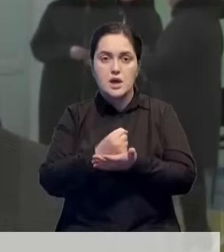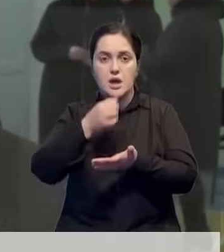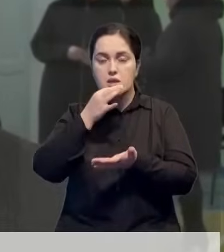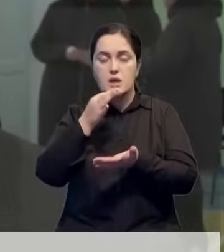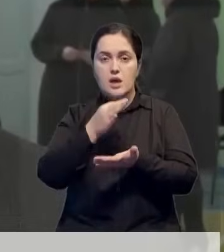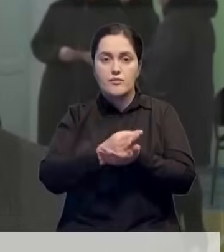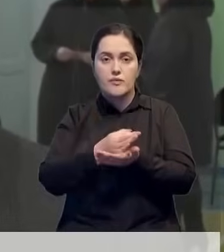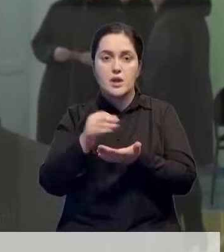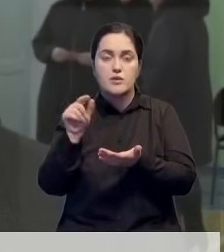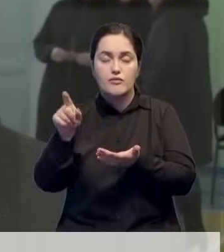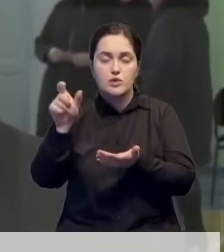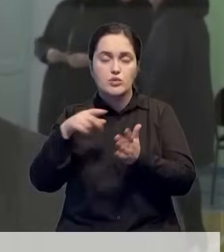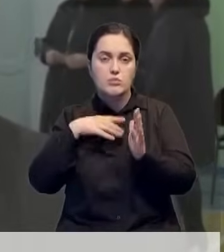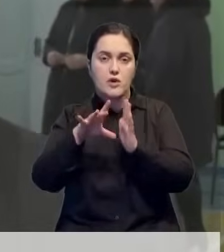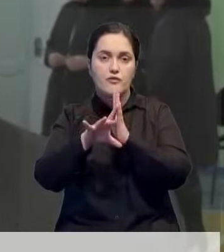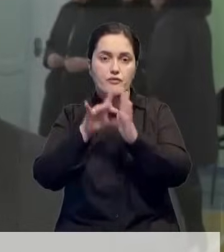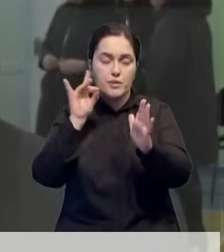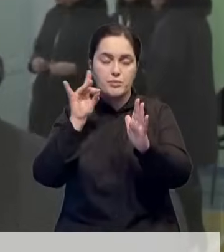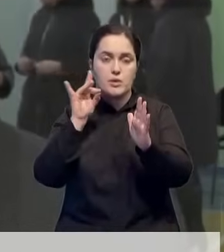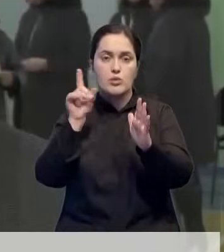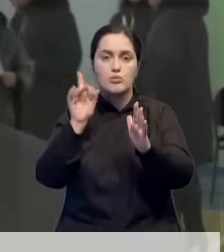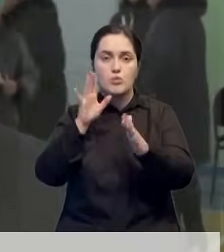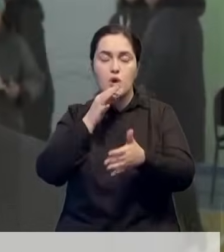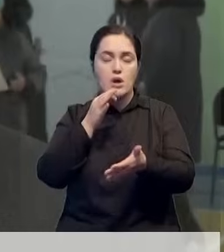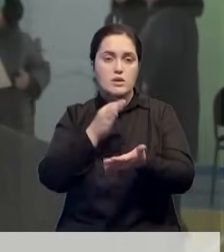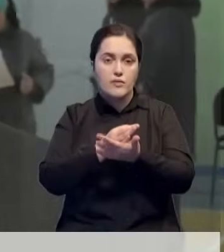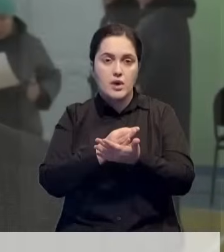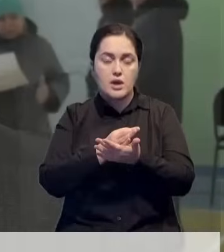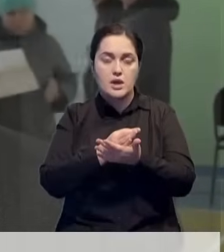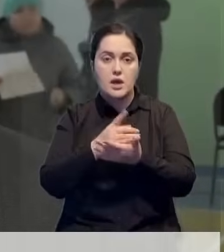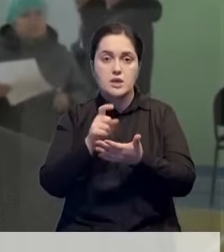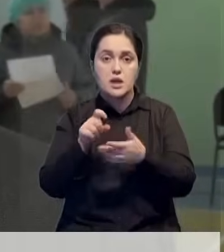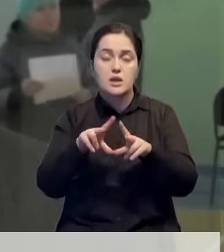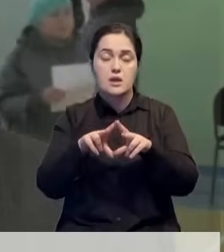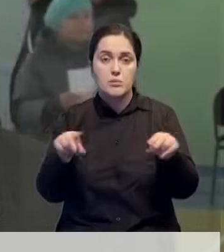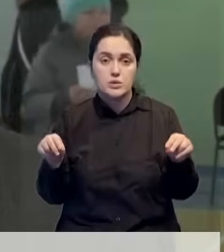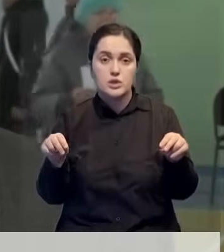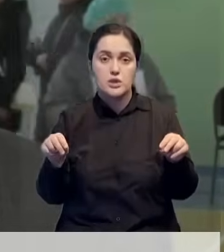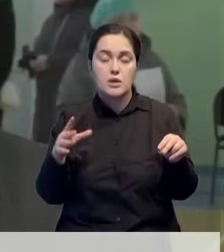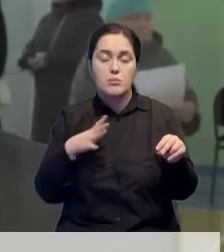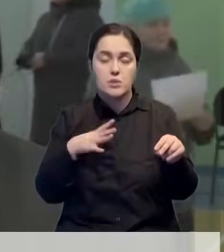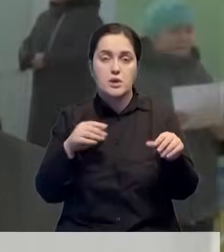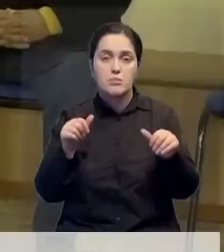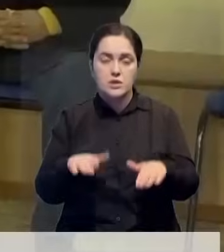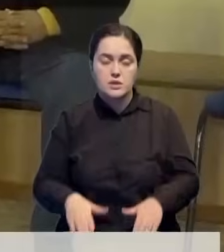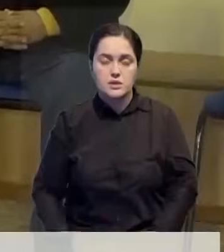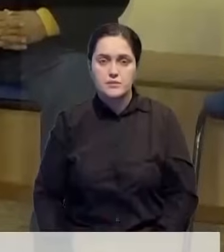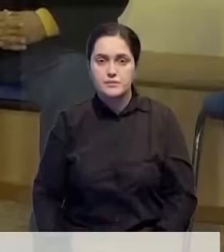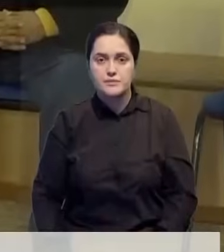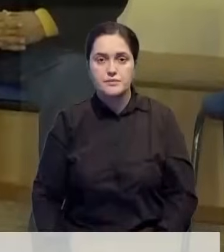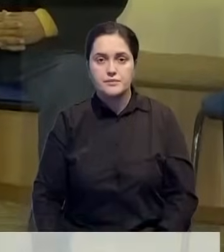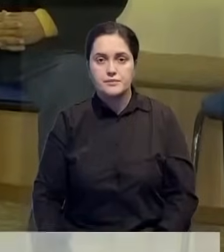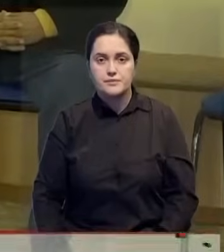того человека, которого мы выберем. И он должен будет отвечать за те обещания, которые были приняты во время предвыборной